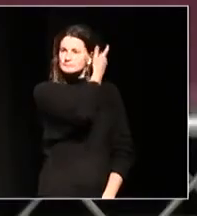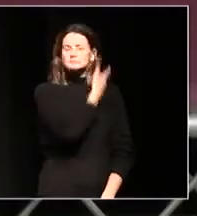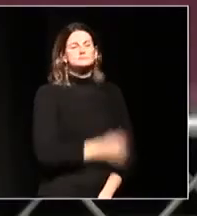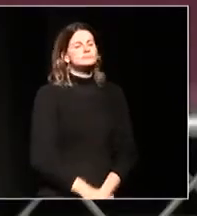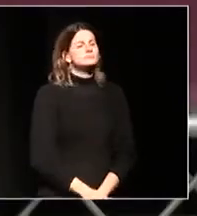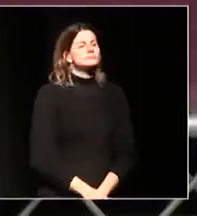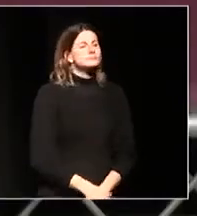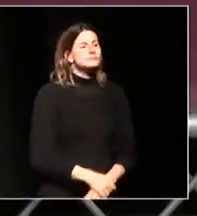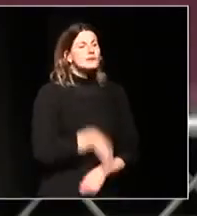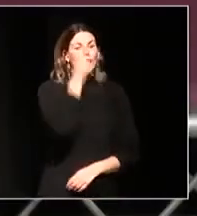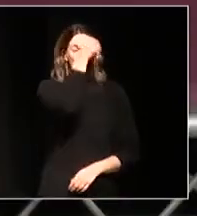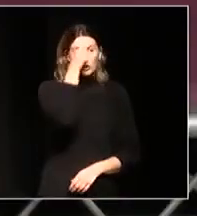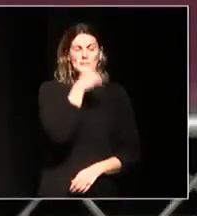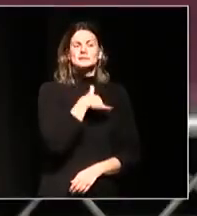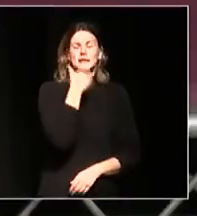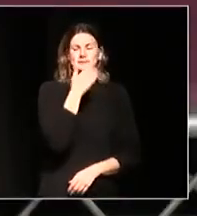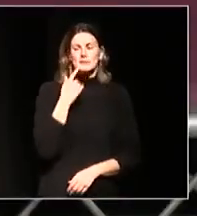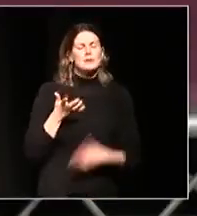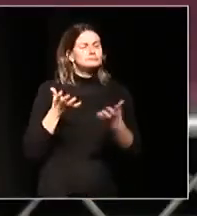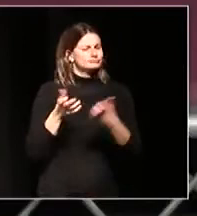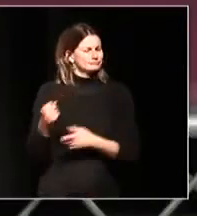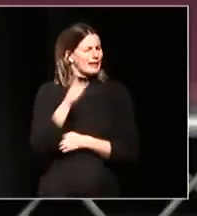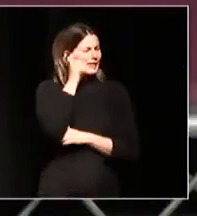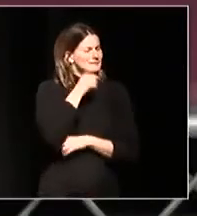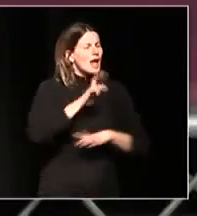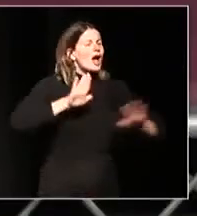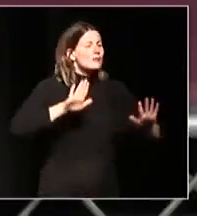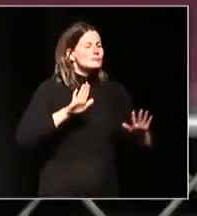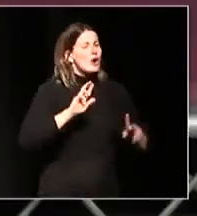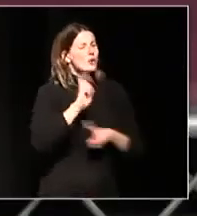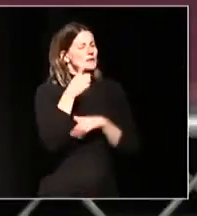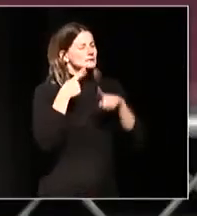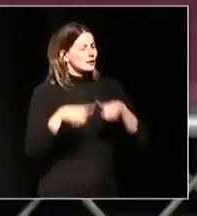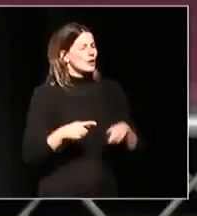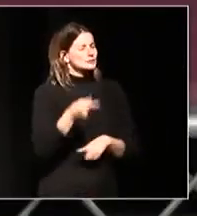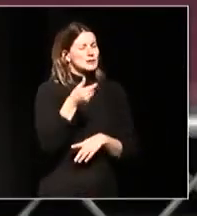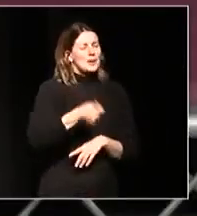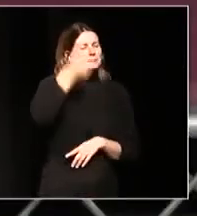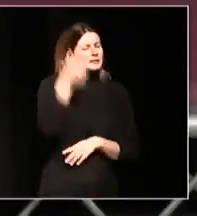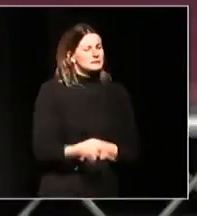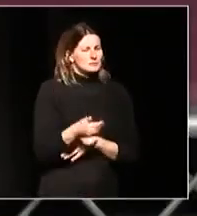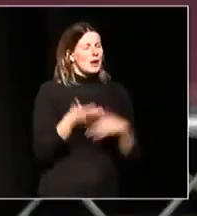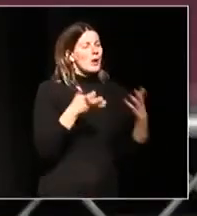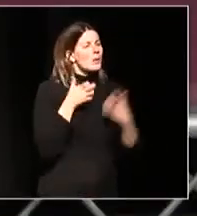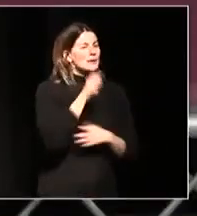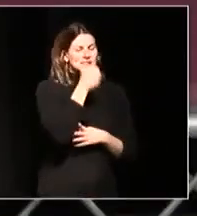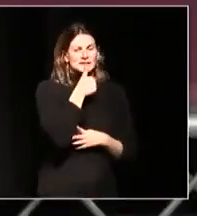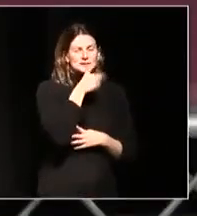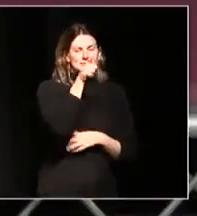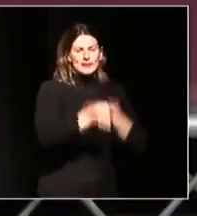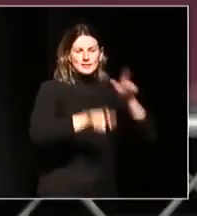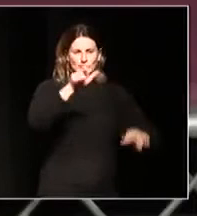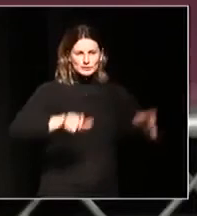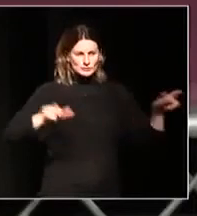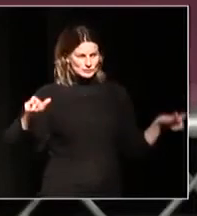I diumenge sabem que va guanyar Xavi Domènech, però va passar una cosa encara molt més important, que va guanyar la gent.